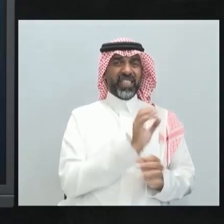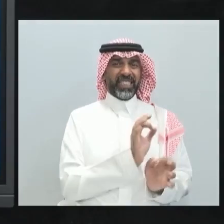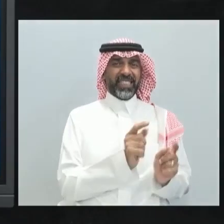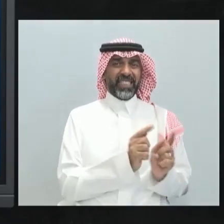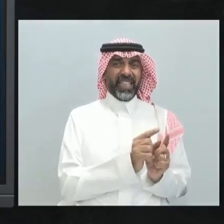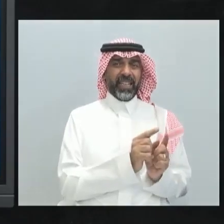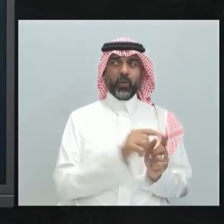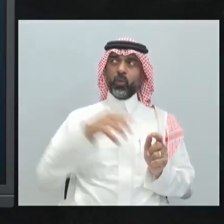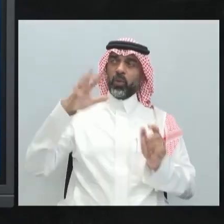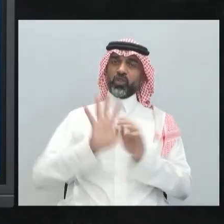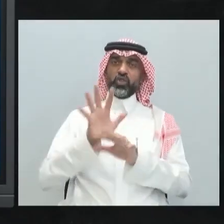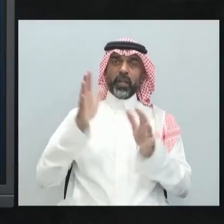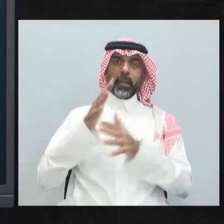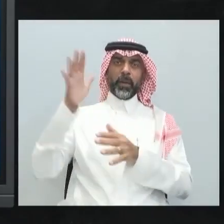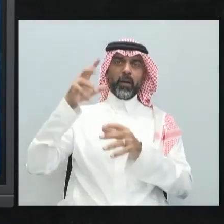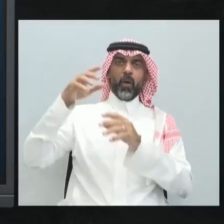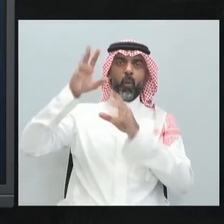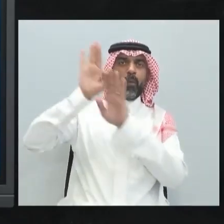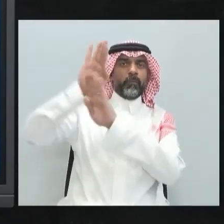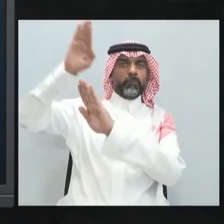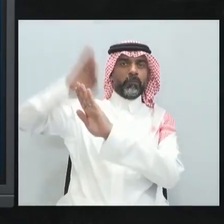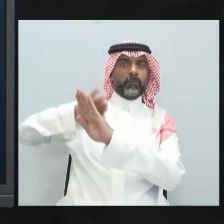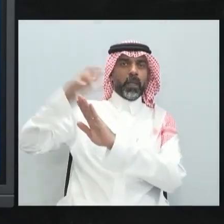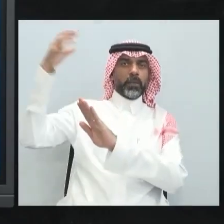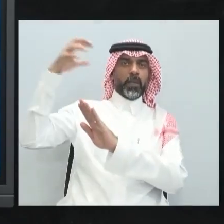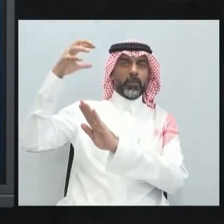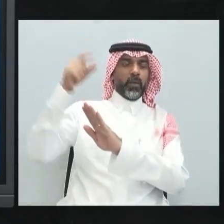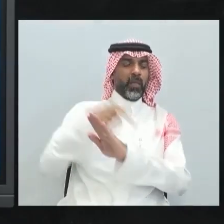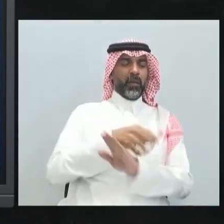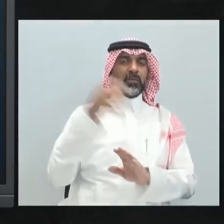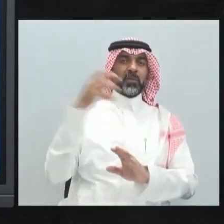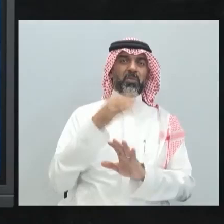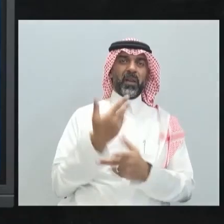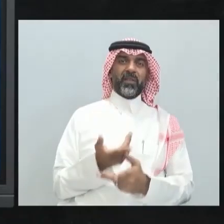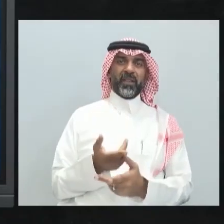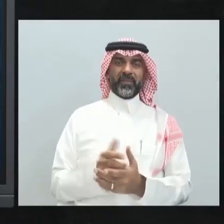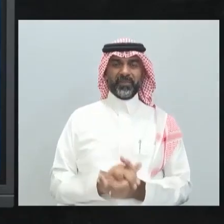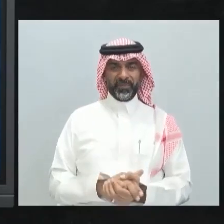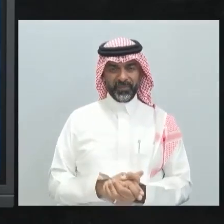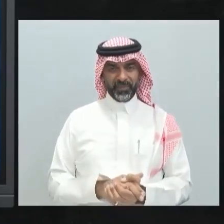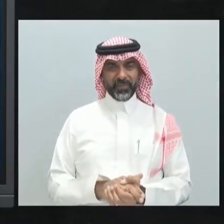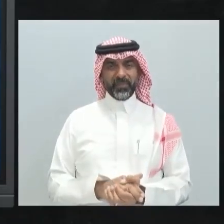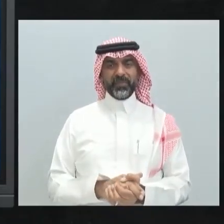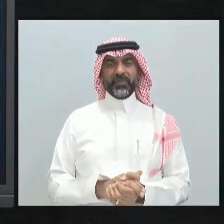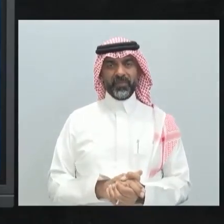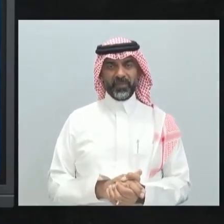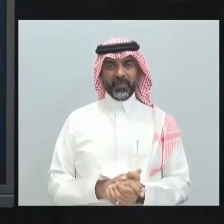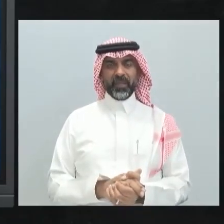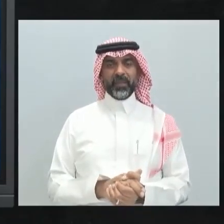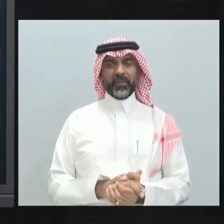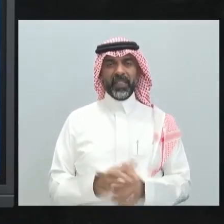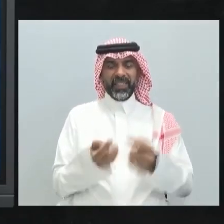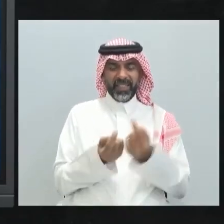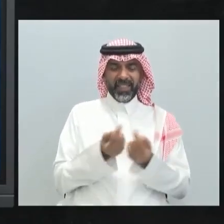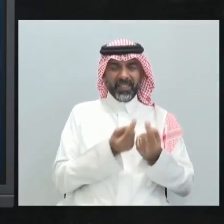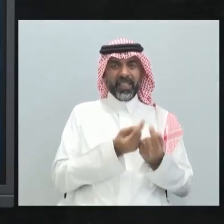كبير عندما نتكلم عن الغابات المطيره الغابات الكبيره تمتلك اشجار طويله عندما تحجب اشعه الشمس عن النباتات عن الا الاعشاب